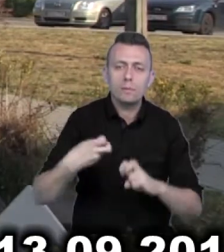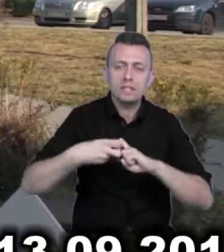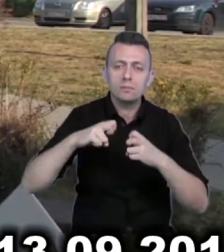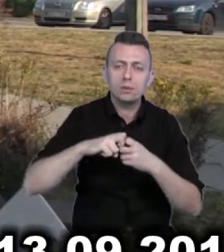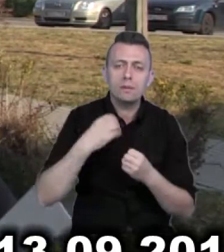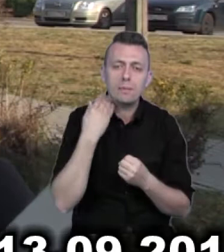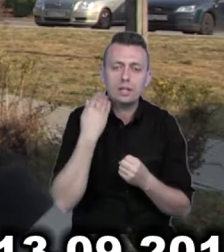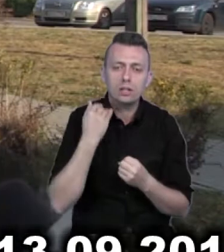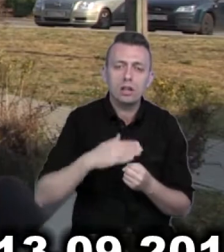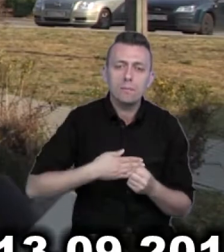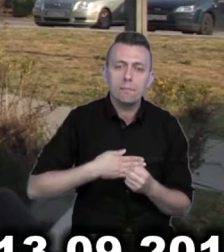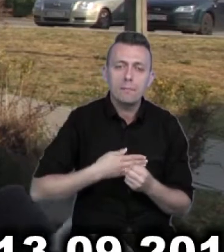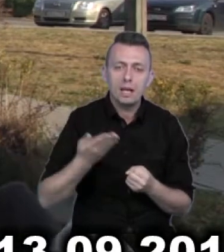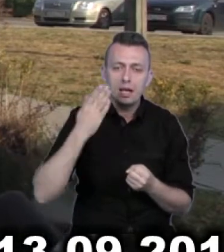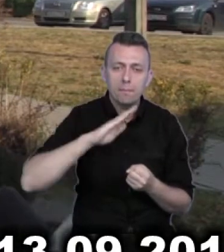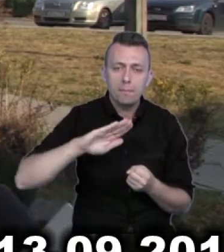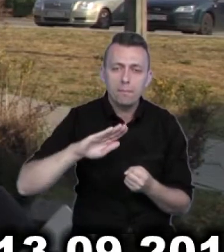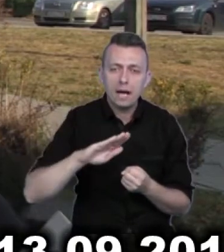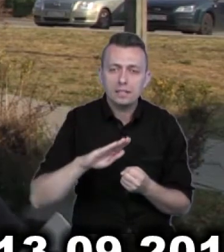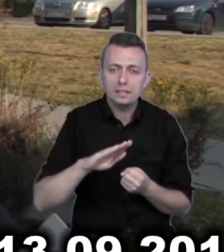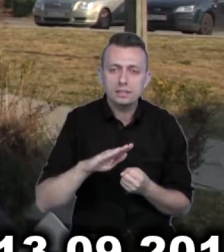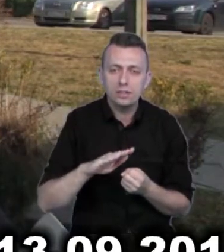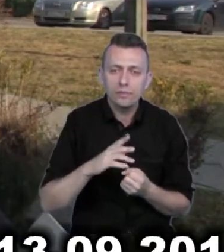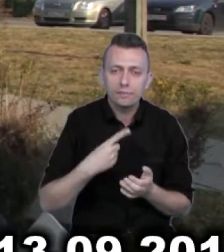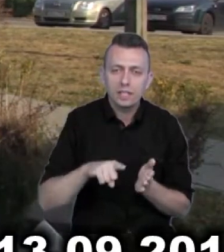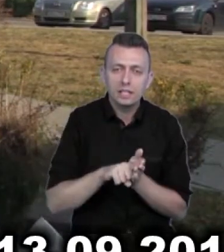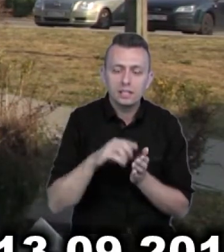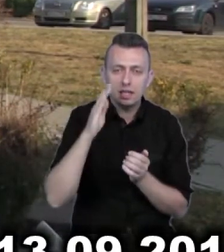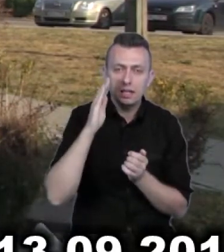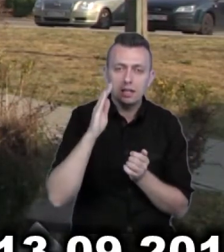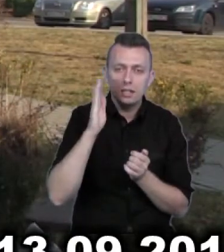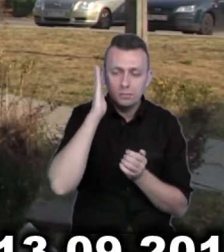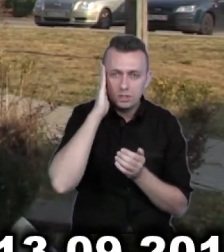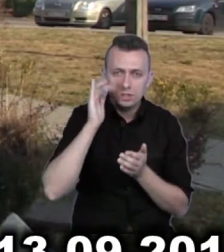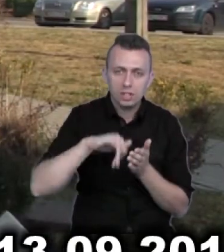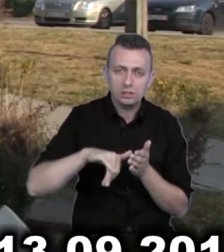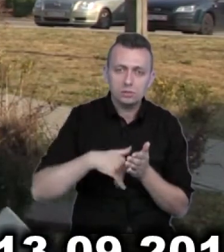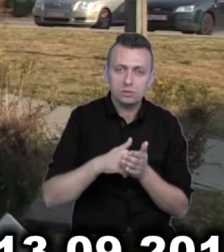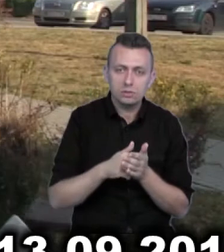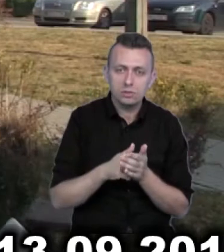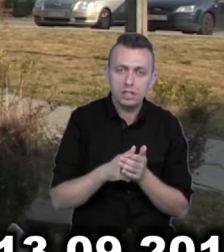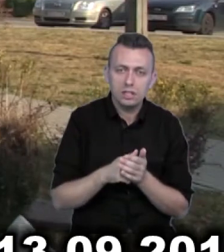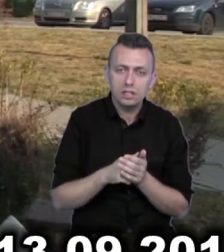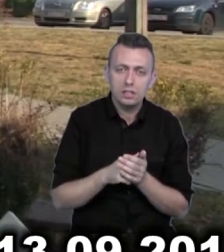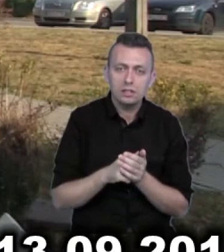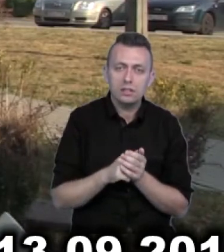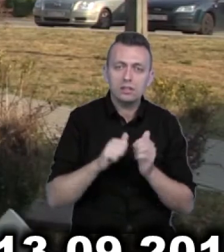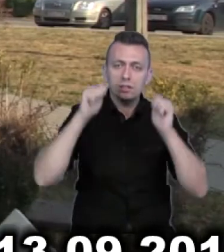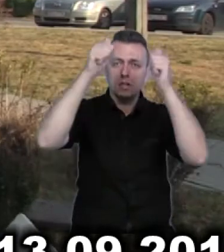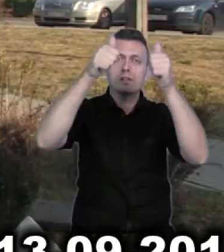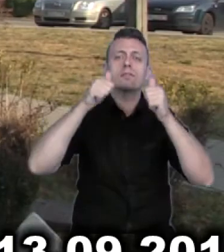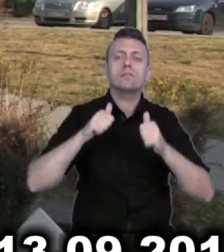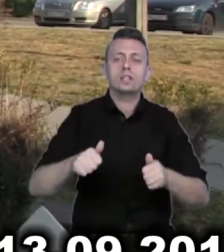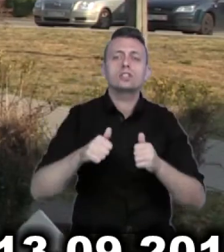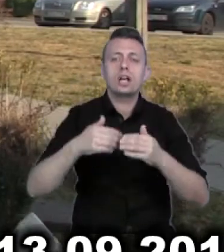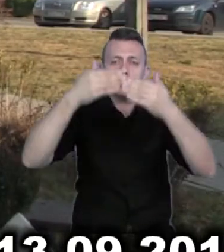My takie plakaty wieszamy zawsze w środę wieczorem i w czwartek rano one już są